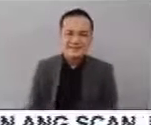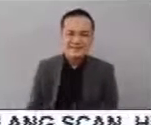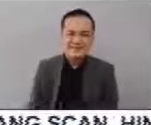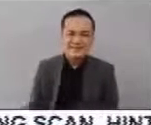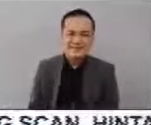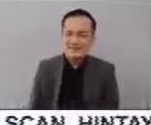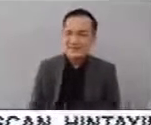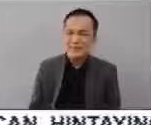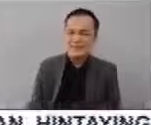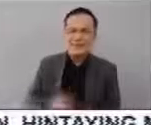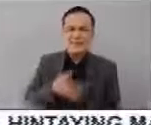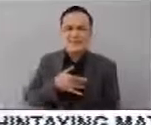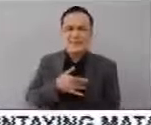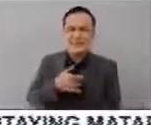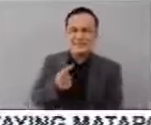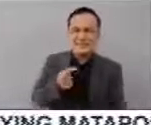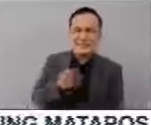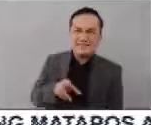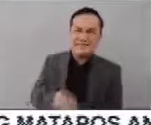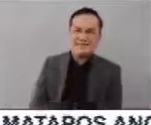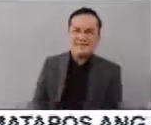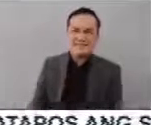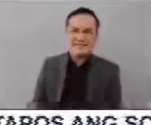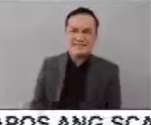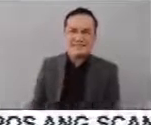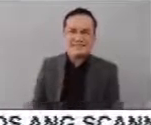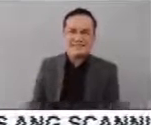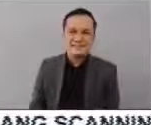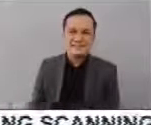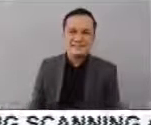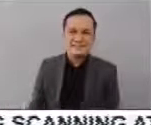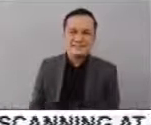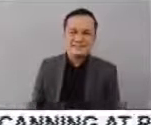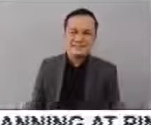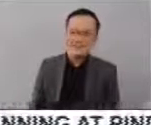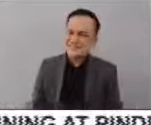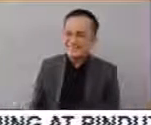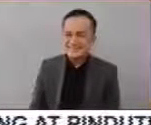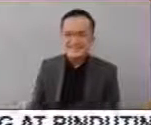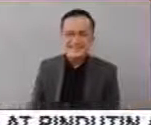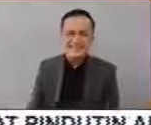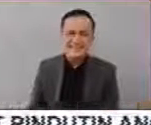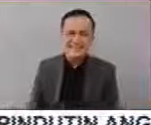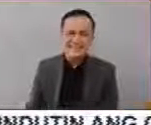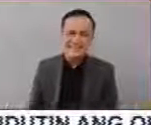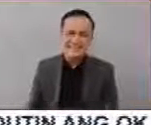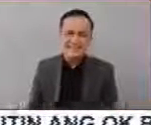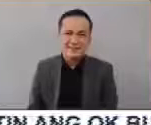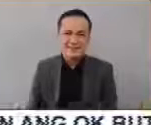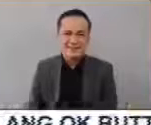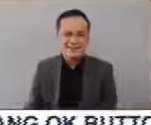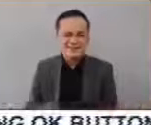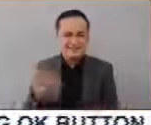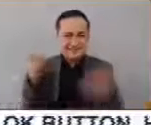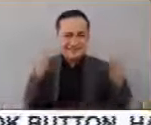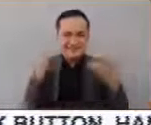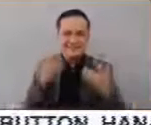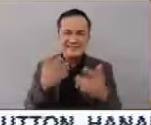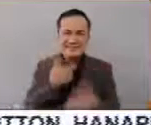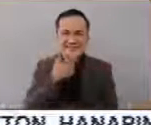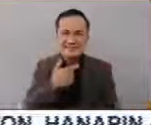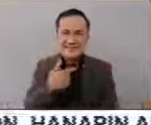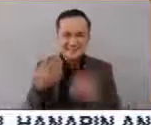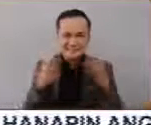ng ekonomiya, at naway maipasa ito bago magtapos ang kanyang termino. Today is my last State of the